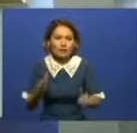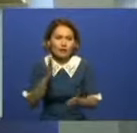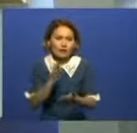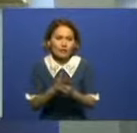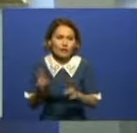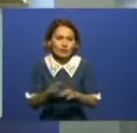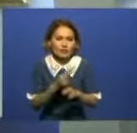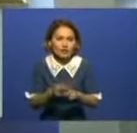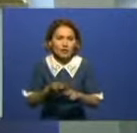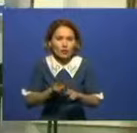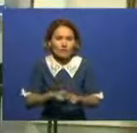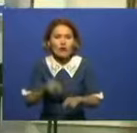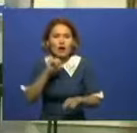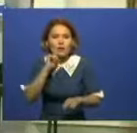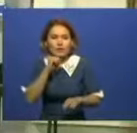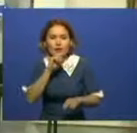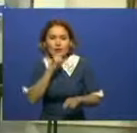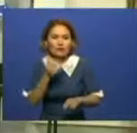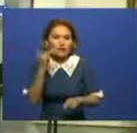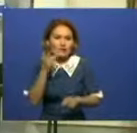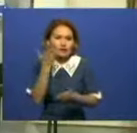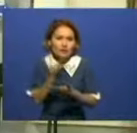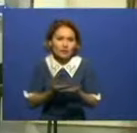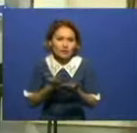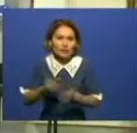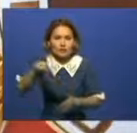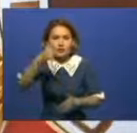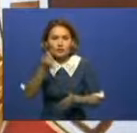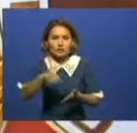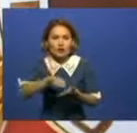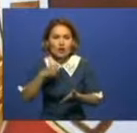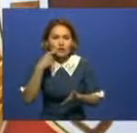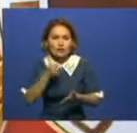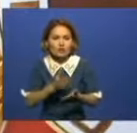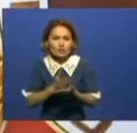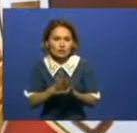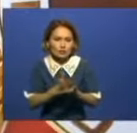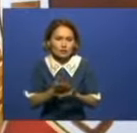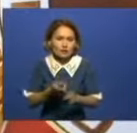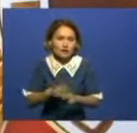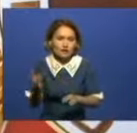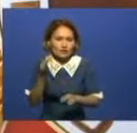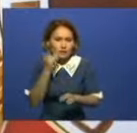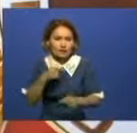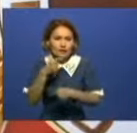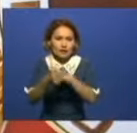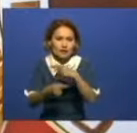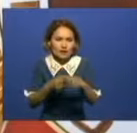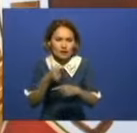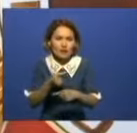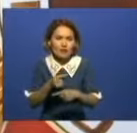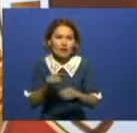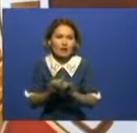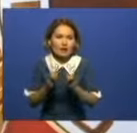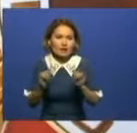отыр. Жалпы, мұндай мысалды хор мүшелерінің әрбірінің өмір баянынан табуға болады. Нам всем уже немало лет, но мы просто... Шыны керек, біз жыл санап